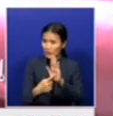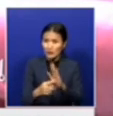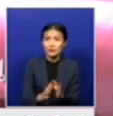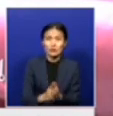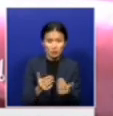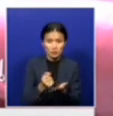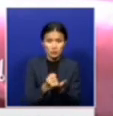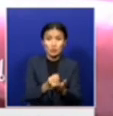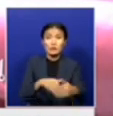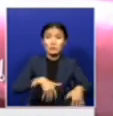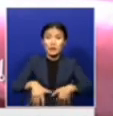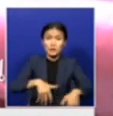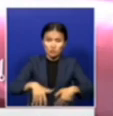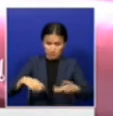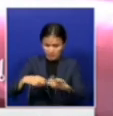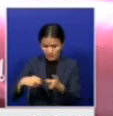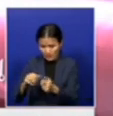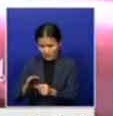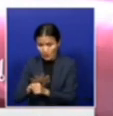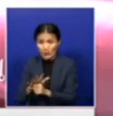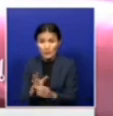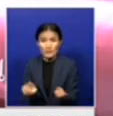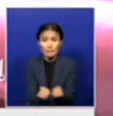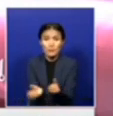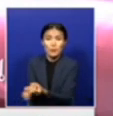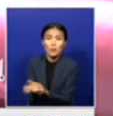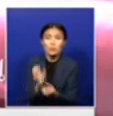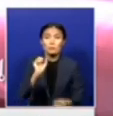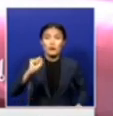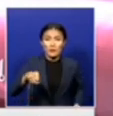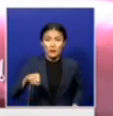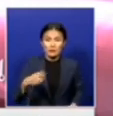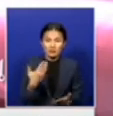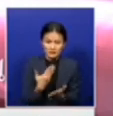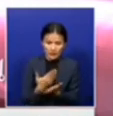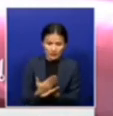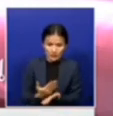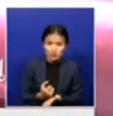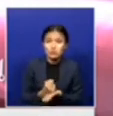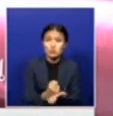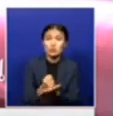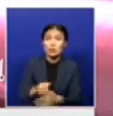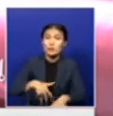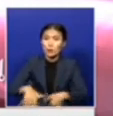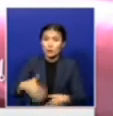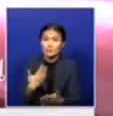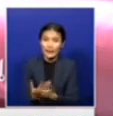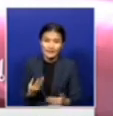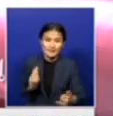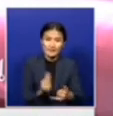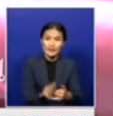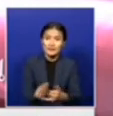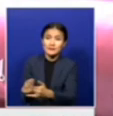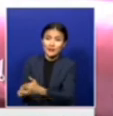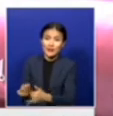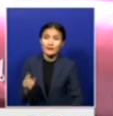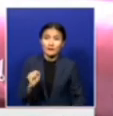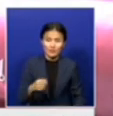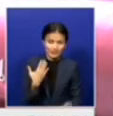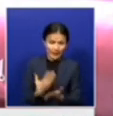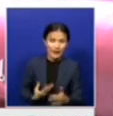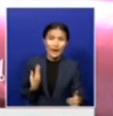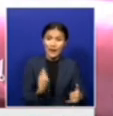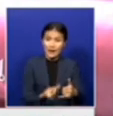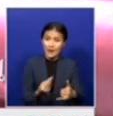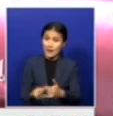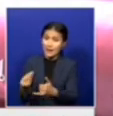บผมถือว่าเป็นงานที่ง่ายที่สุดนะครับก็คือการเอาเงินไปแจกนี่แหละครับท่านยังทำให้คนหลายๆ